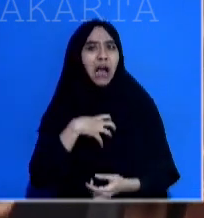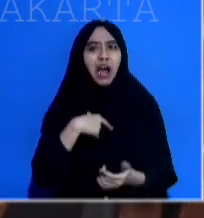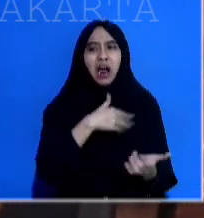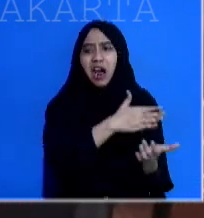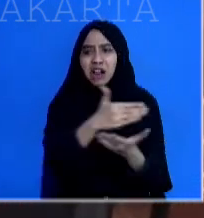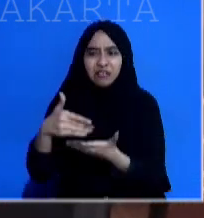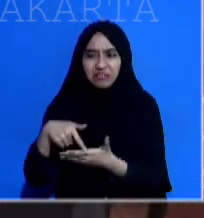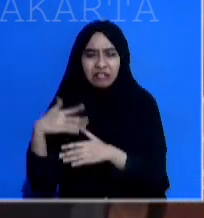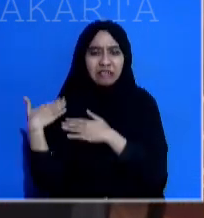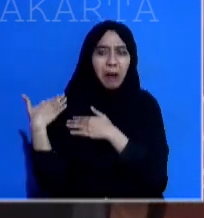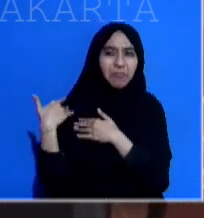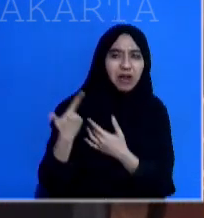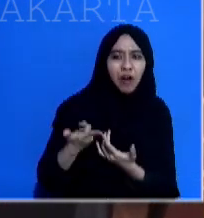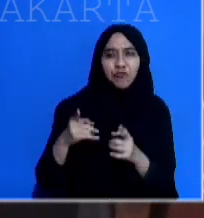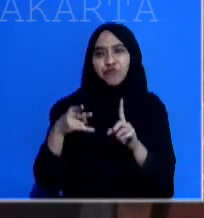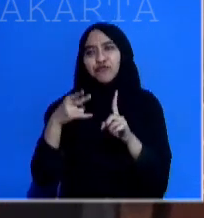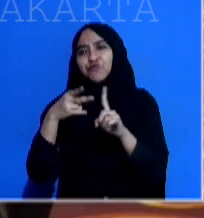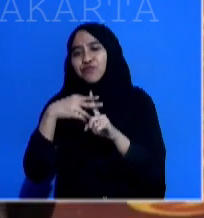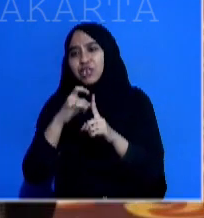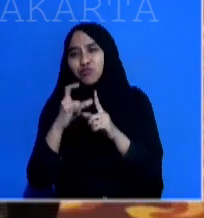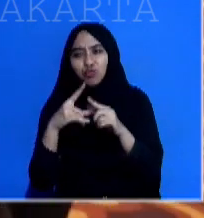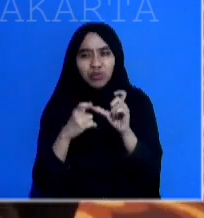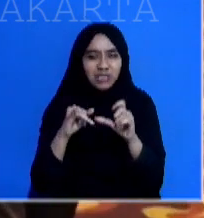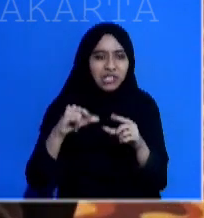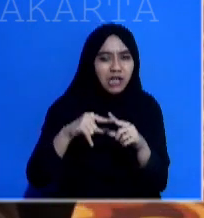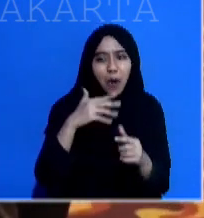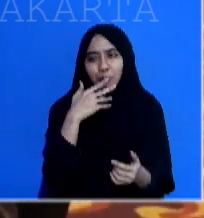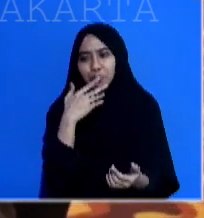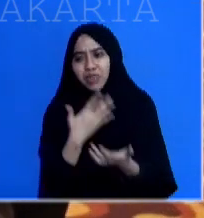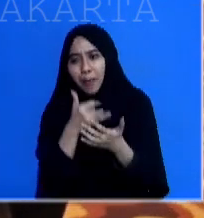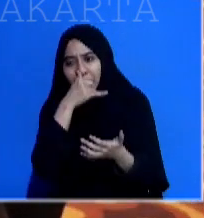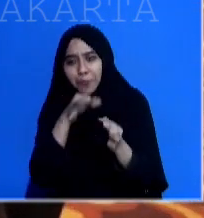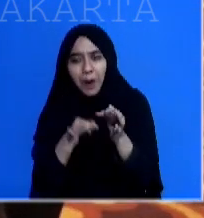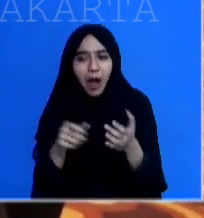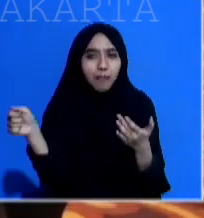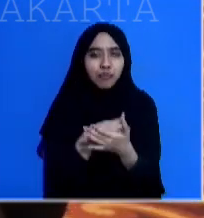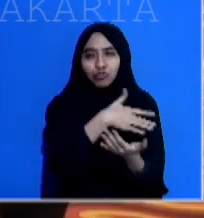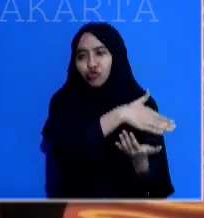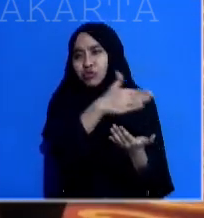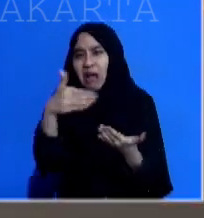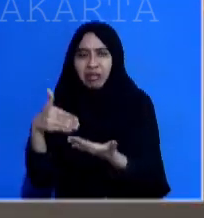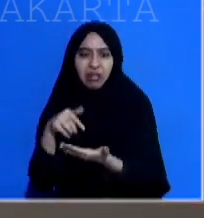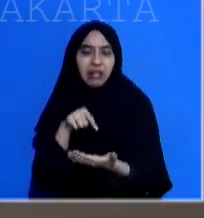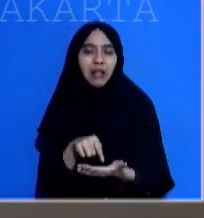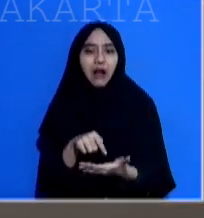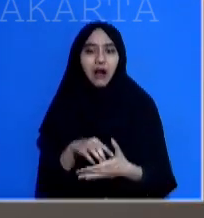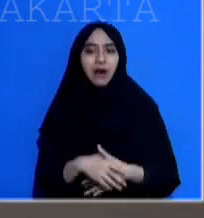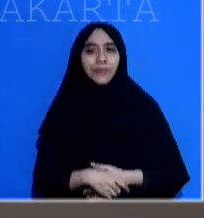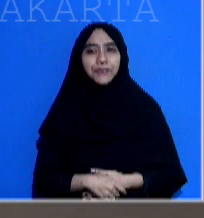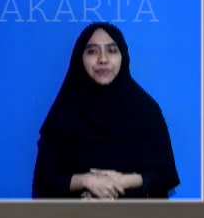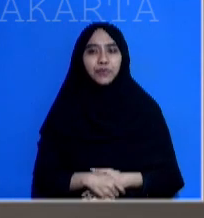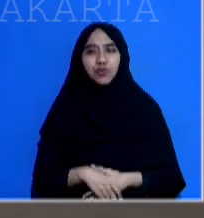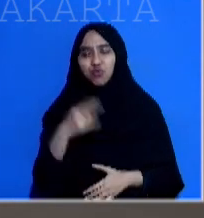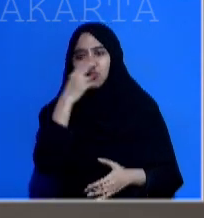fidusia dapat meminta bank atau lesing untuk segera melakukan penghapusan jaminan fidusia bagi para